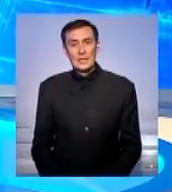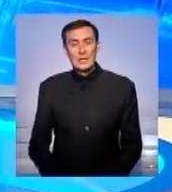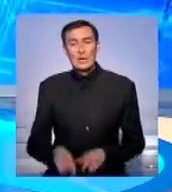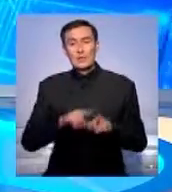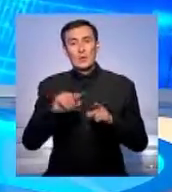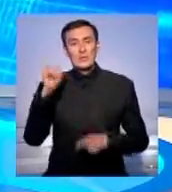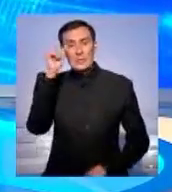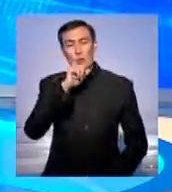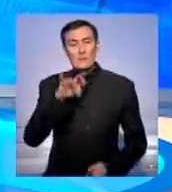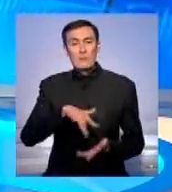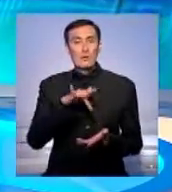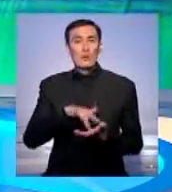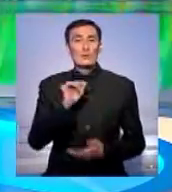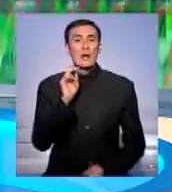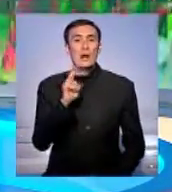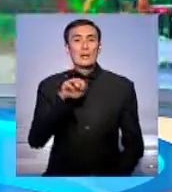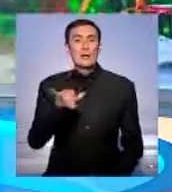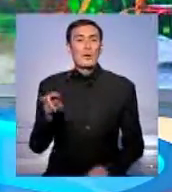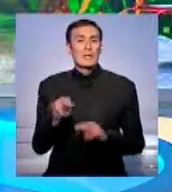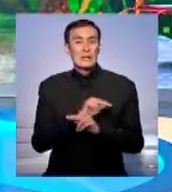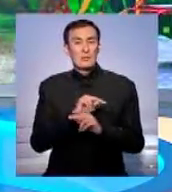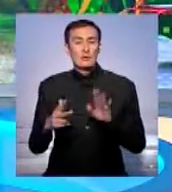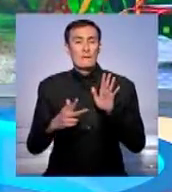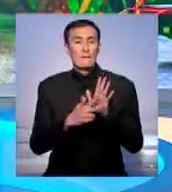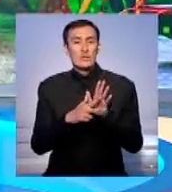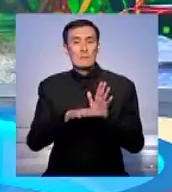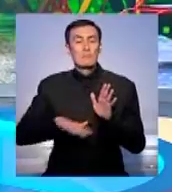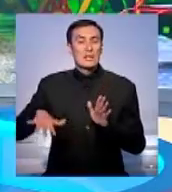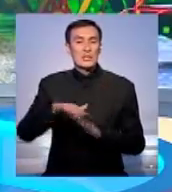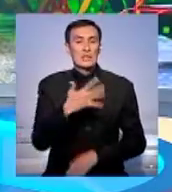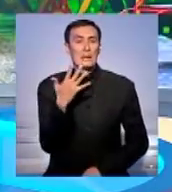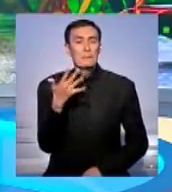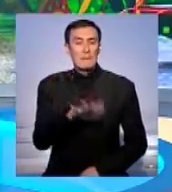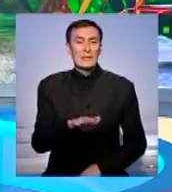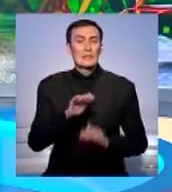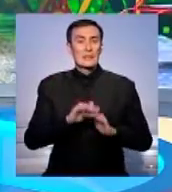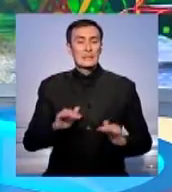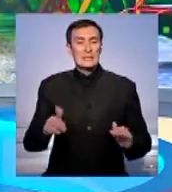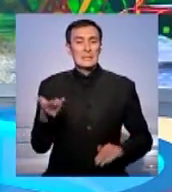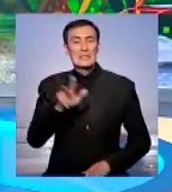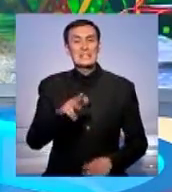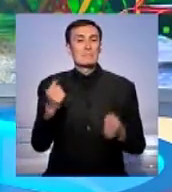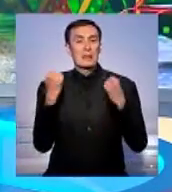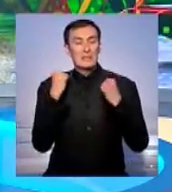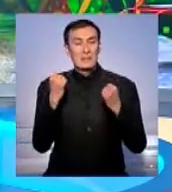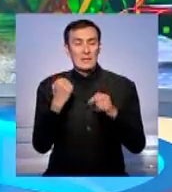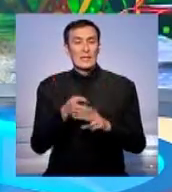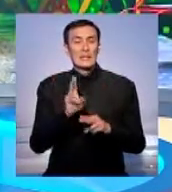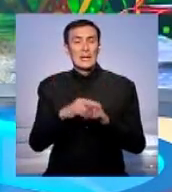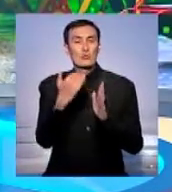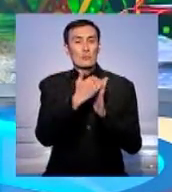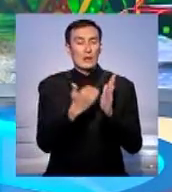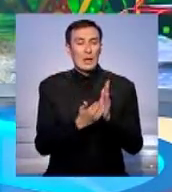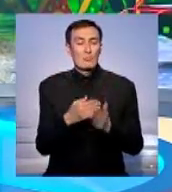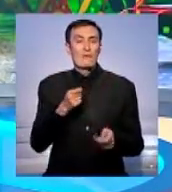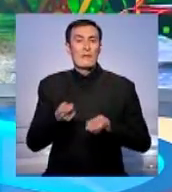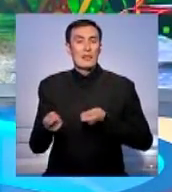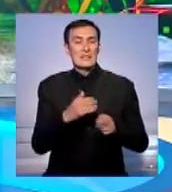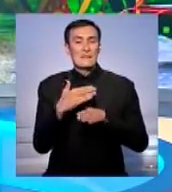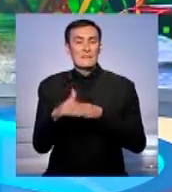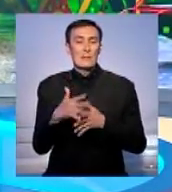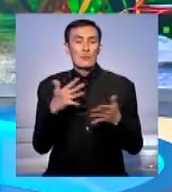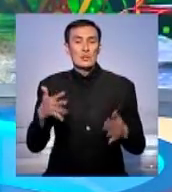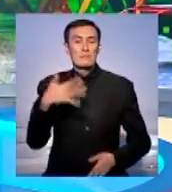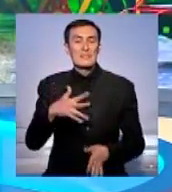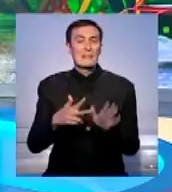До конца года в Актау планируют отремонтировать 8 площадок, 5 из них детских и 3 спортивных. На эти цели местные власти выделили